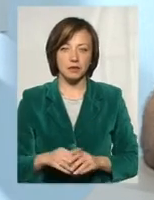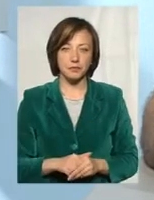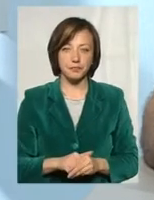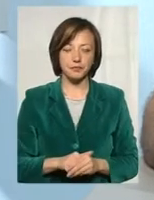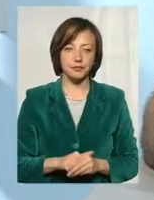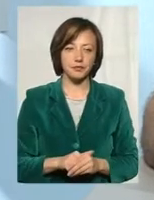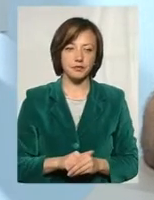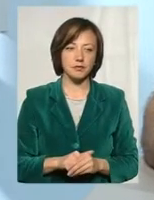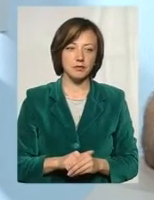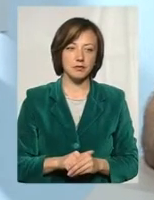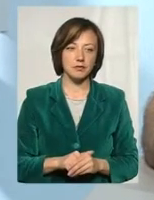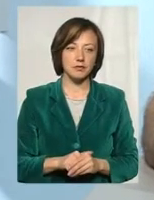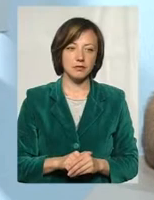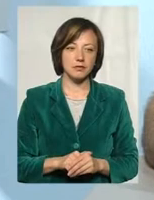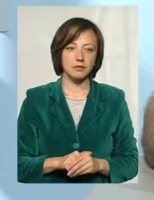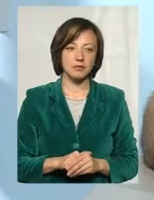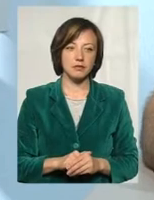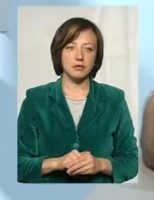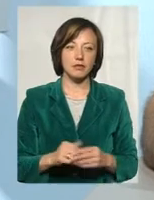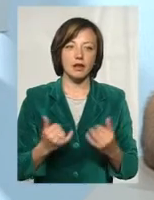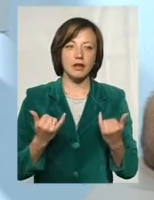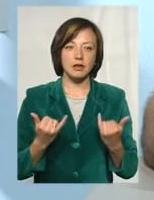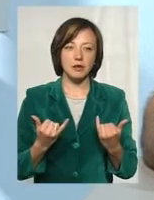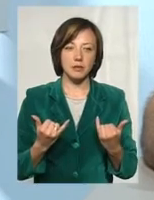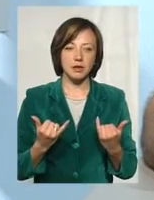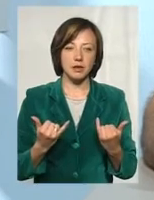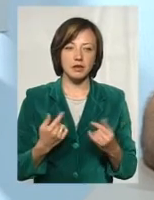І тепер цей